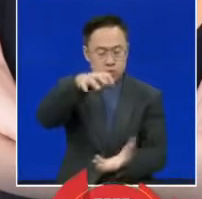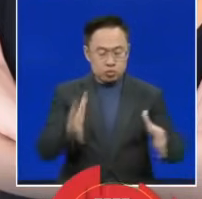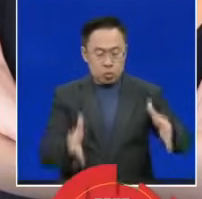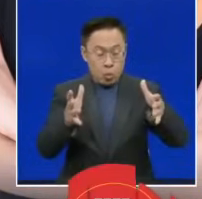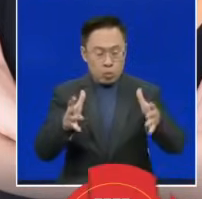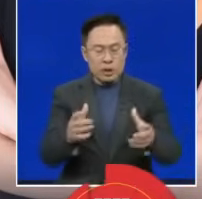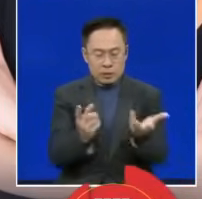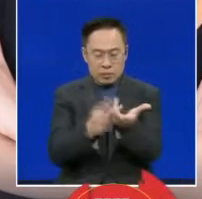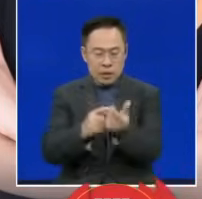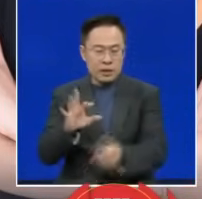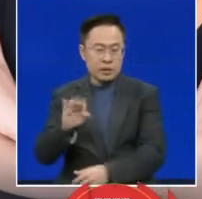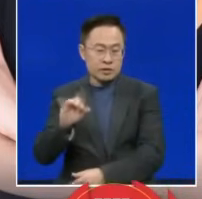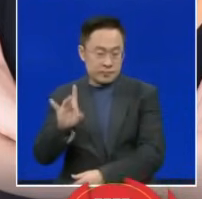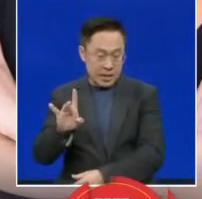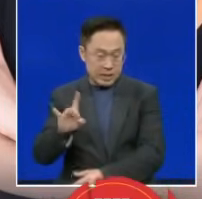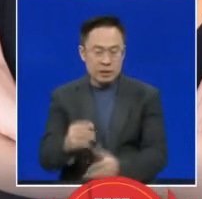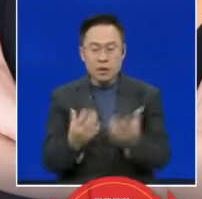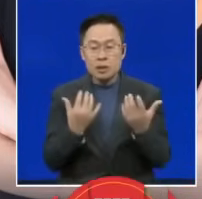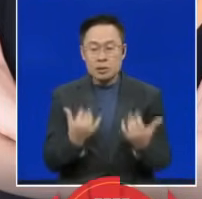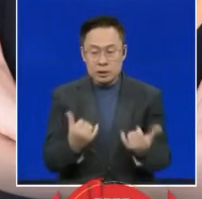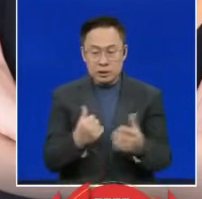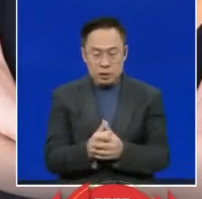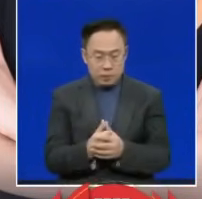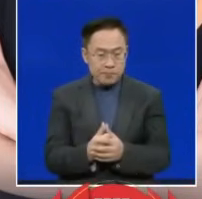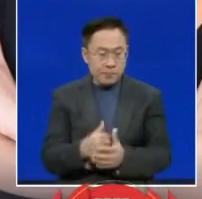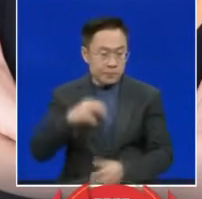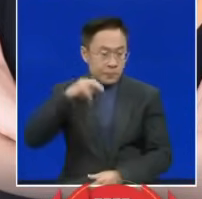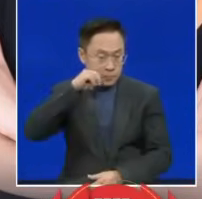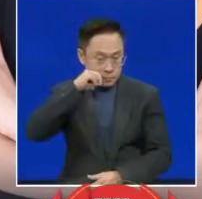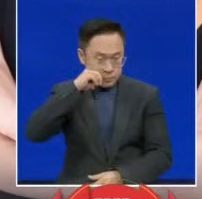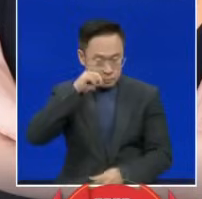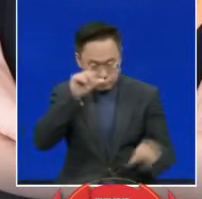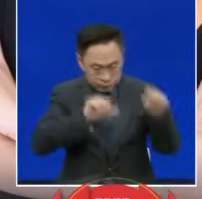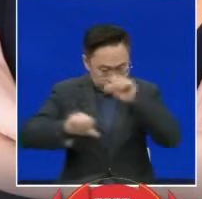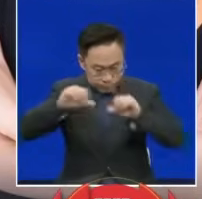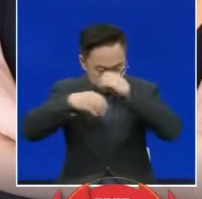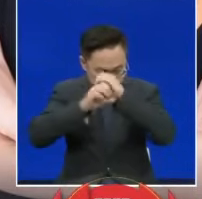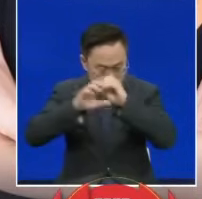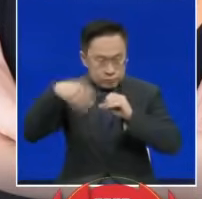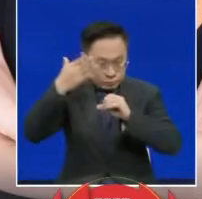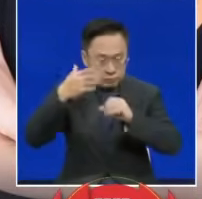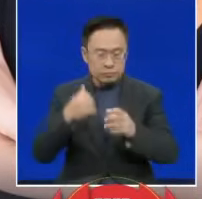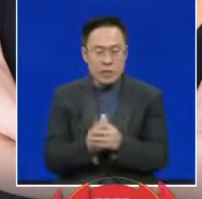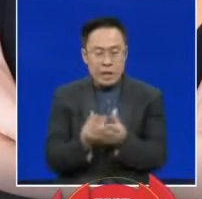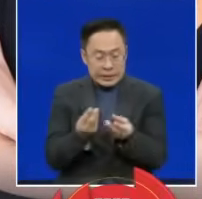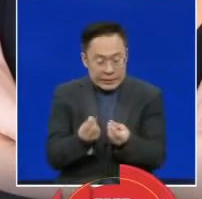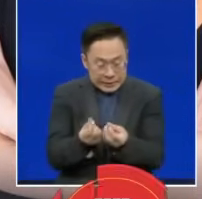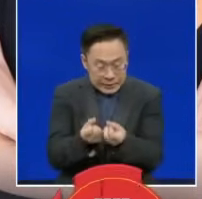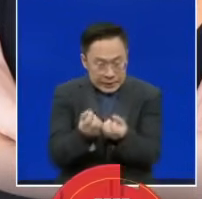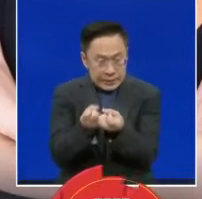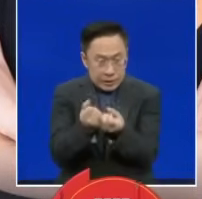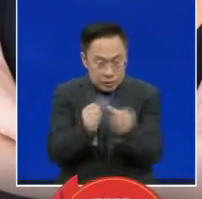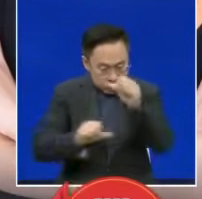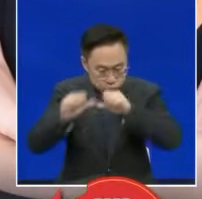แล้วก็ยังไม่พบเอ่อเขาบอกว่าตอนที่เอาน้ำไปตรวจเนี่ยนะคะยังไม่ต้องรอผลการตรวจของน้ำแล้วก็ดินโดยรอบจาก